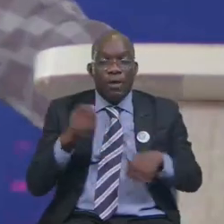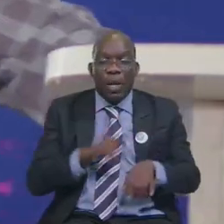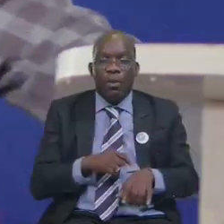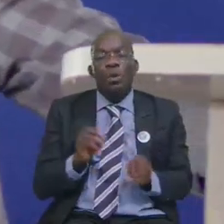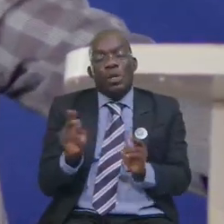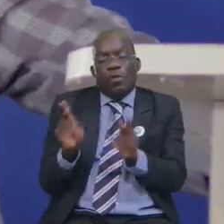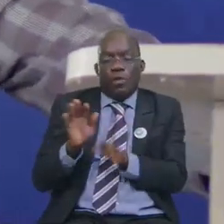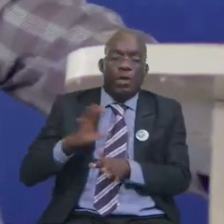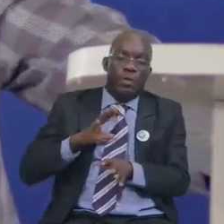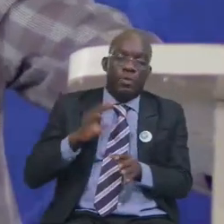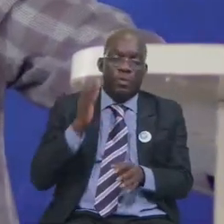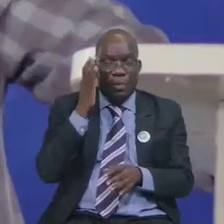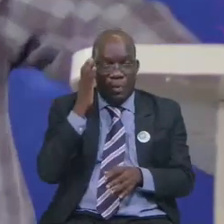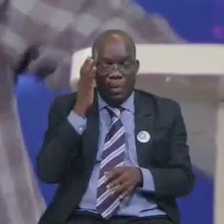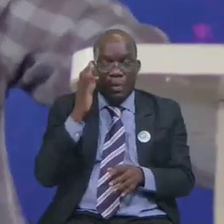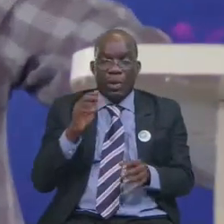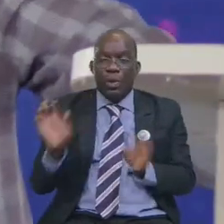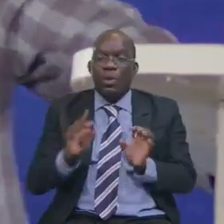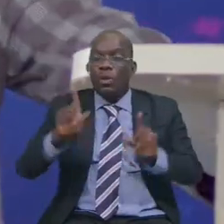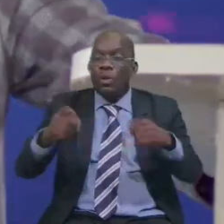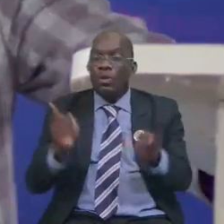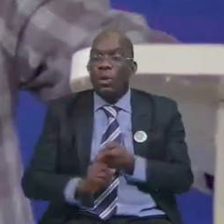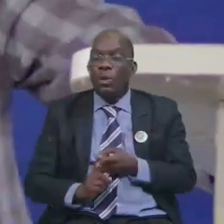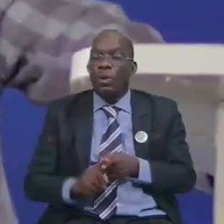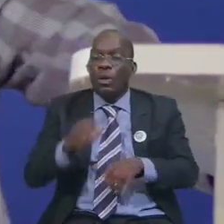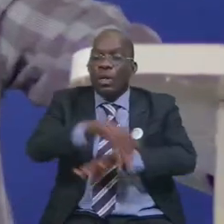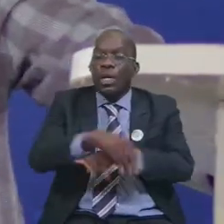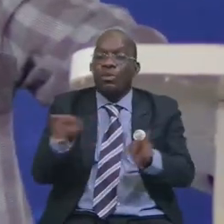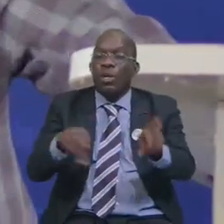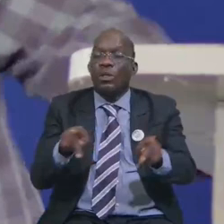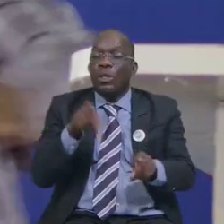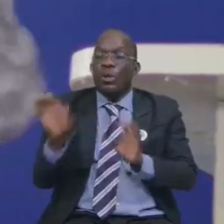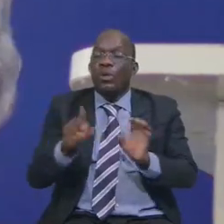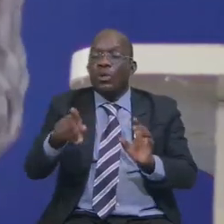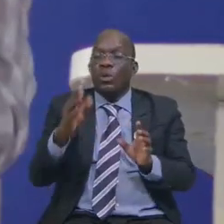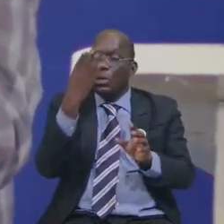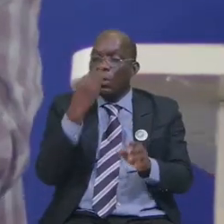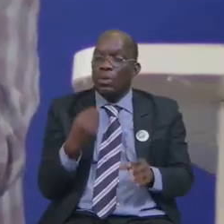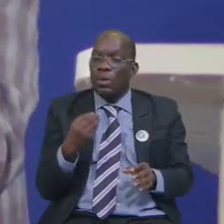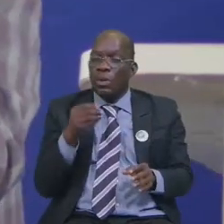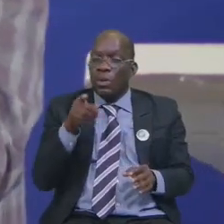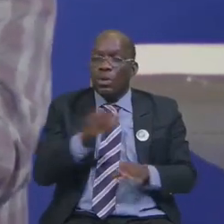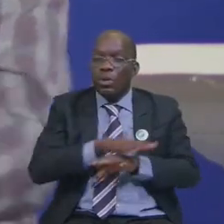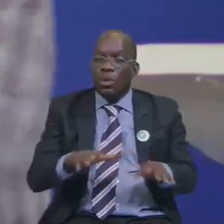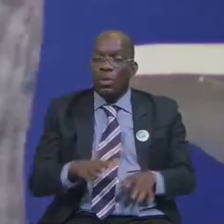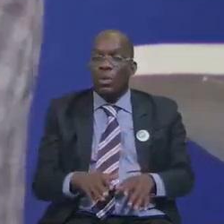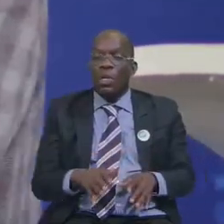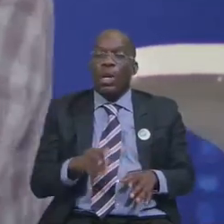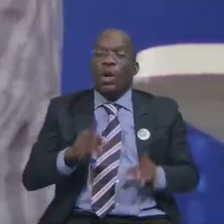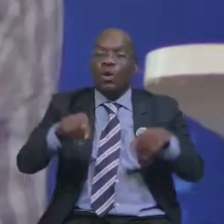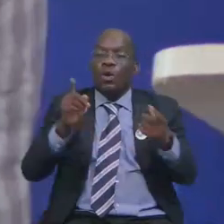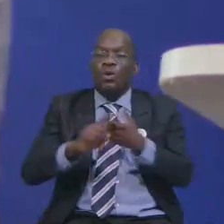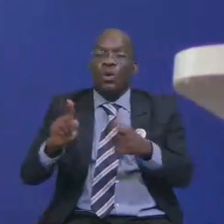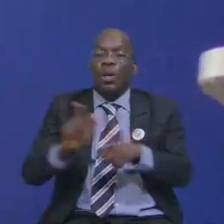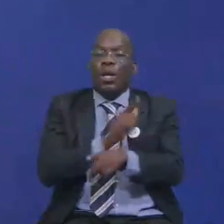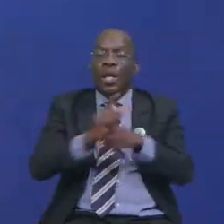affaire tu peux aller dans tes soirées tu peux dormir toute la nuit tu peux ne pas aller